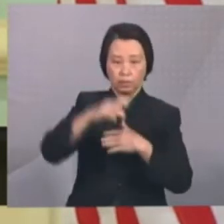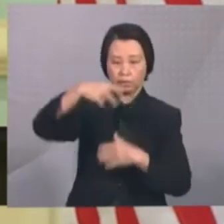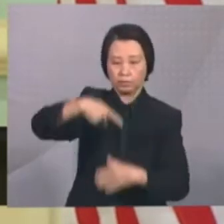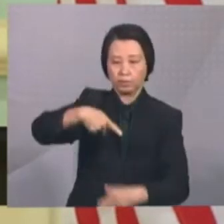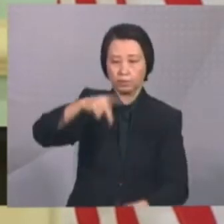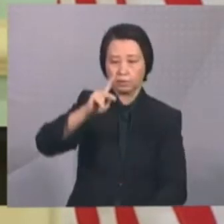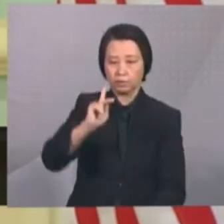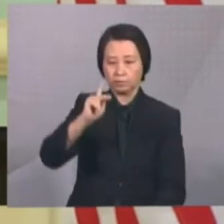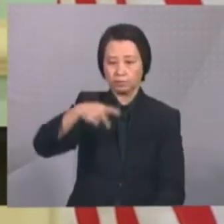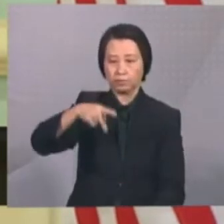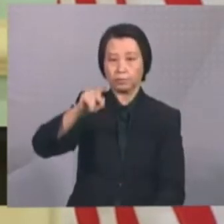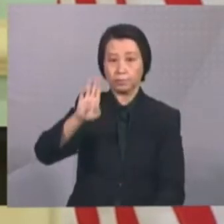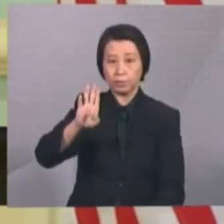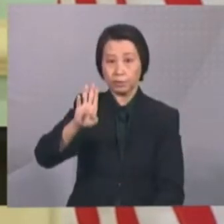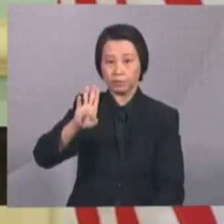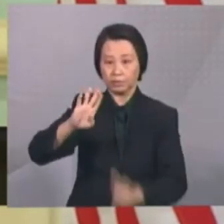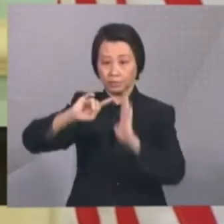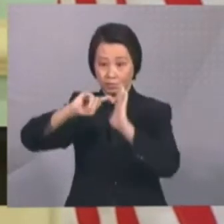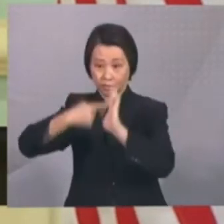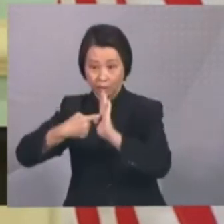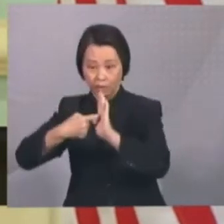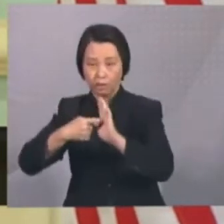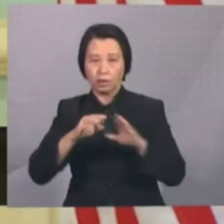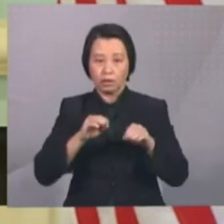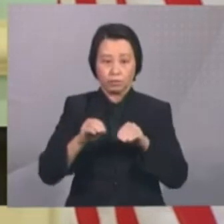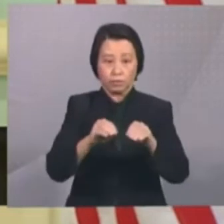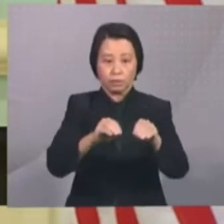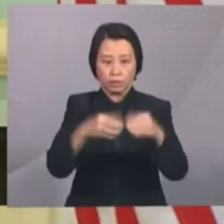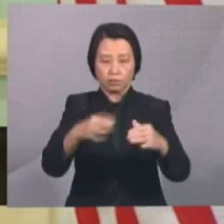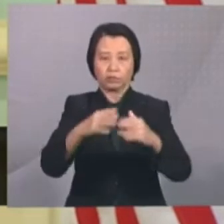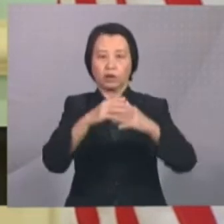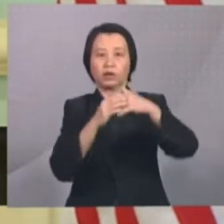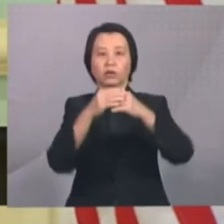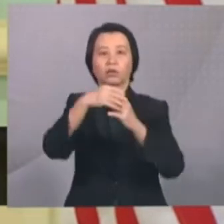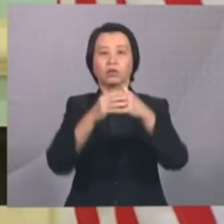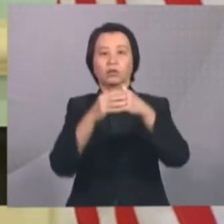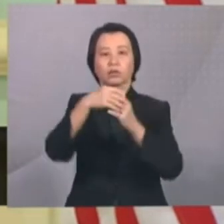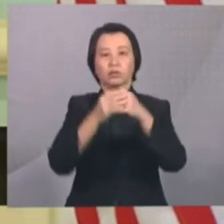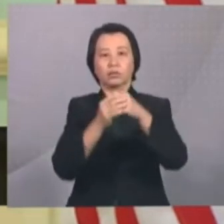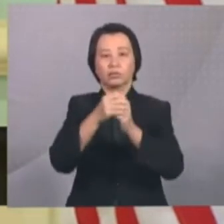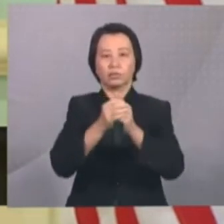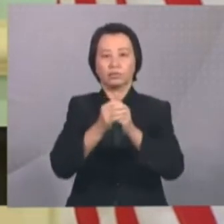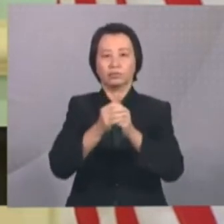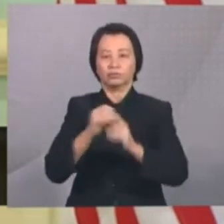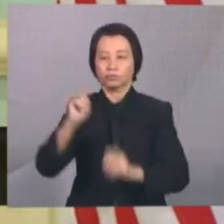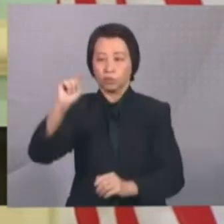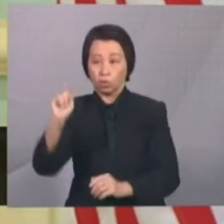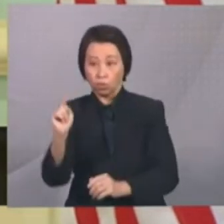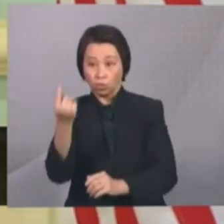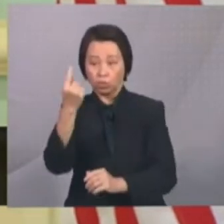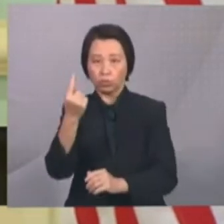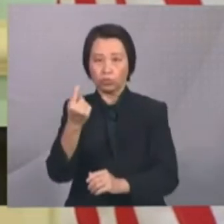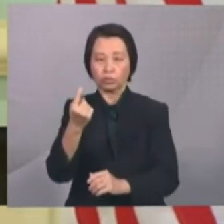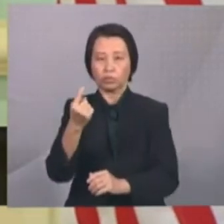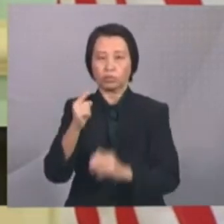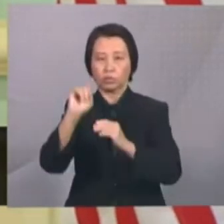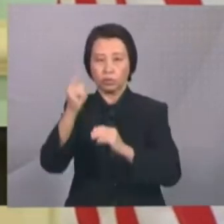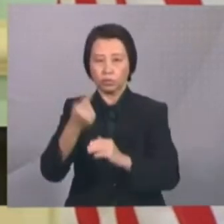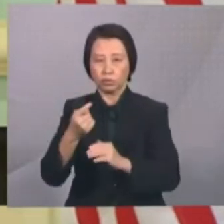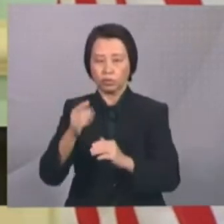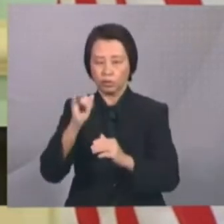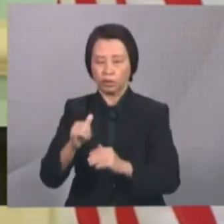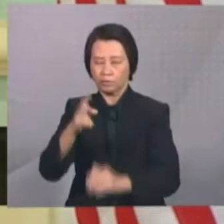diperkenalkan pergerakan telah mule dilonggarkan hanya yang masih lagi di Priandi